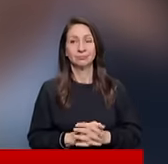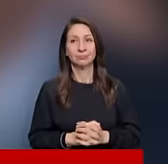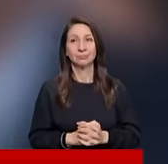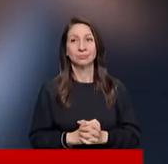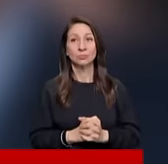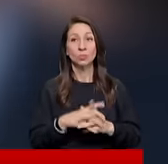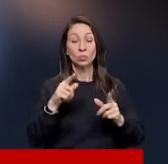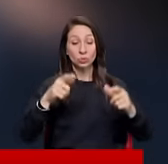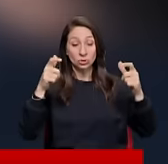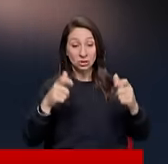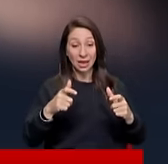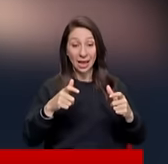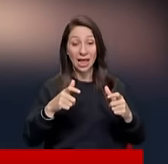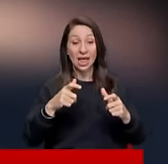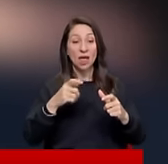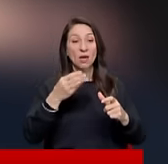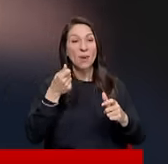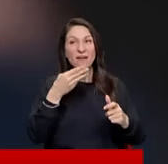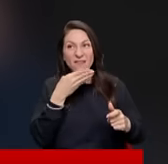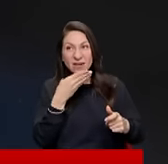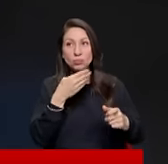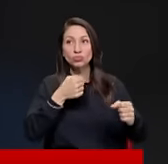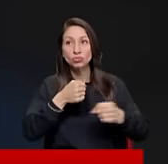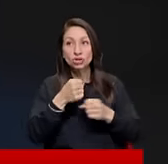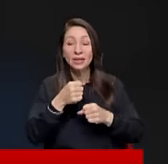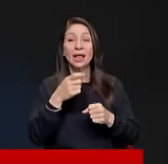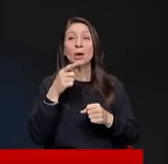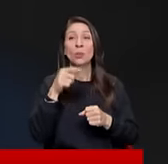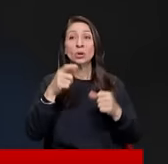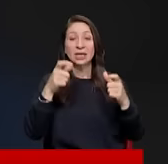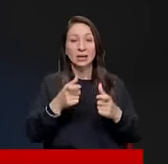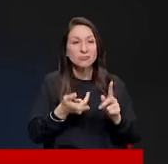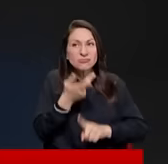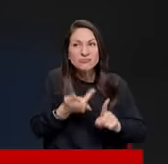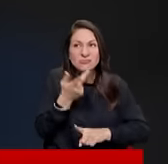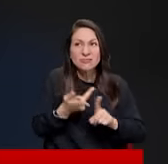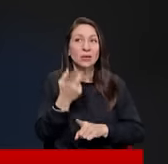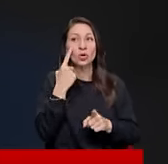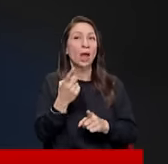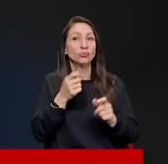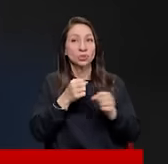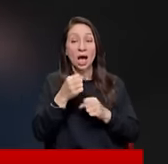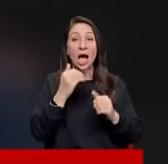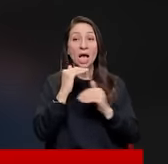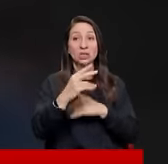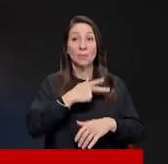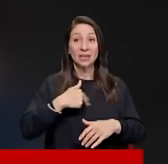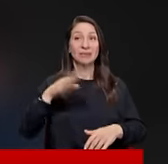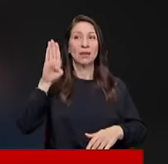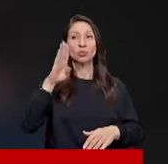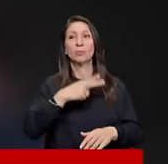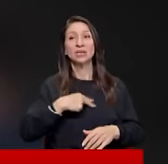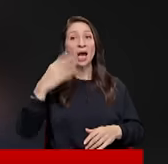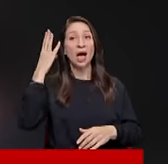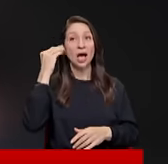Bu kentte ranta karşı mücadeleyi, bu kentte talana karşı mücadeleyi, halkçı belediyecilik ve demokratik